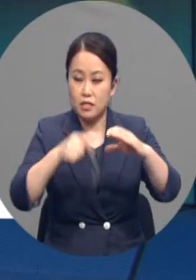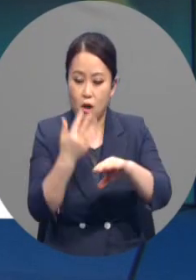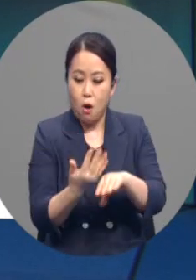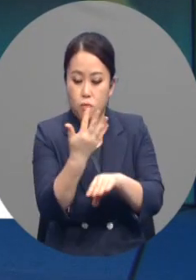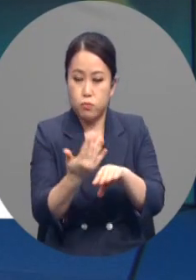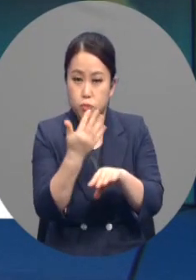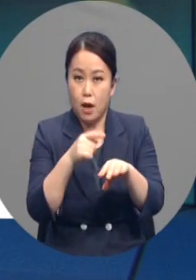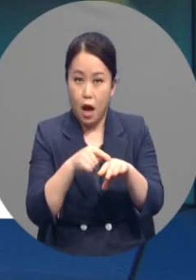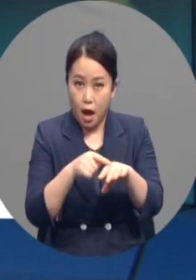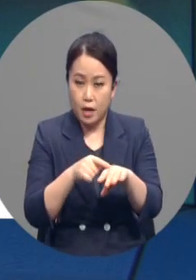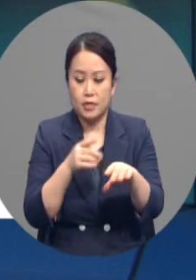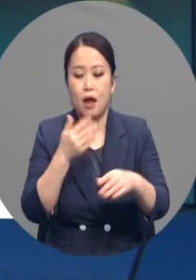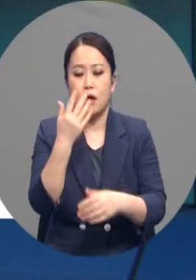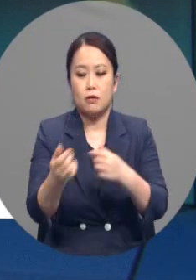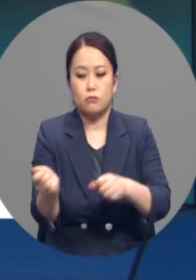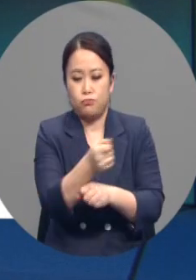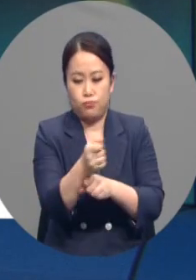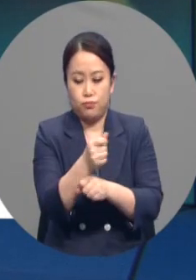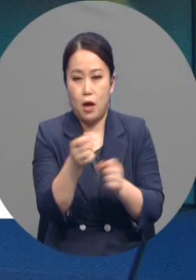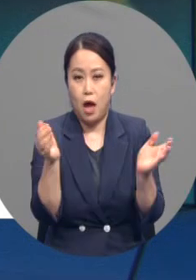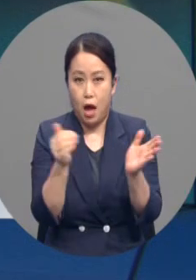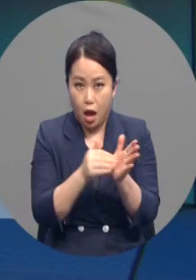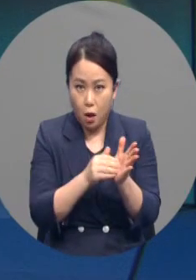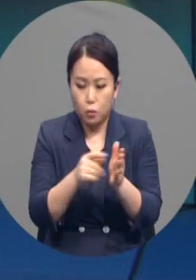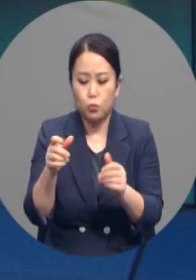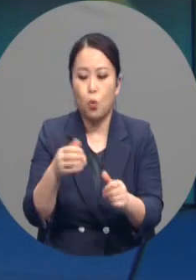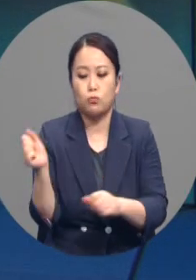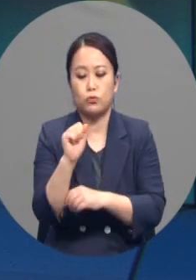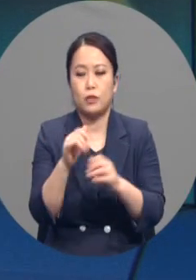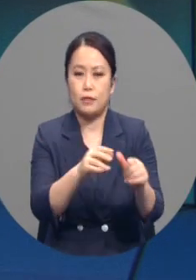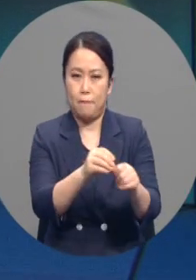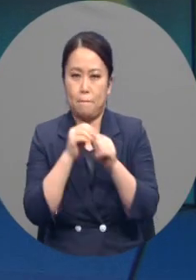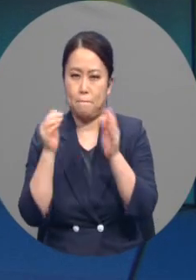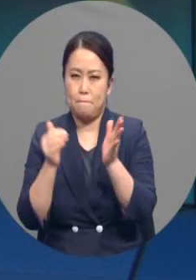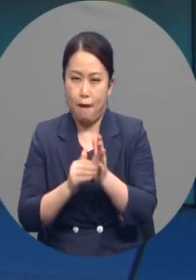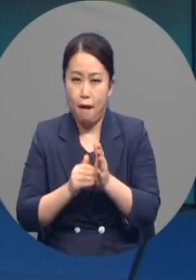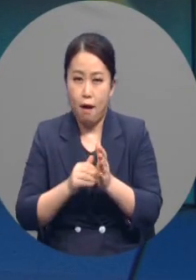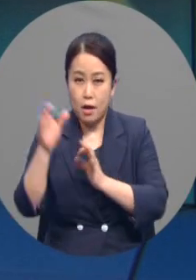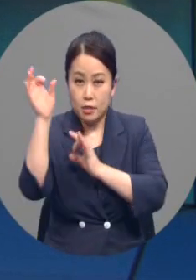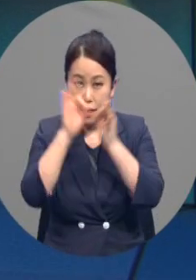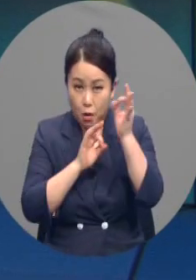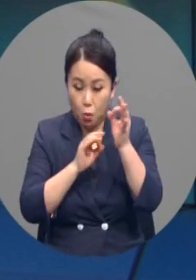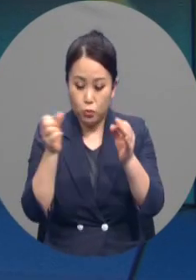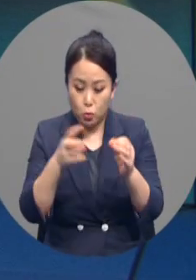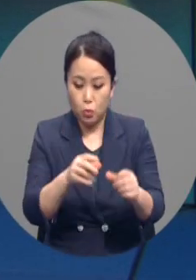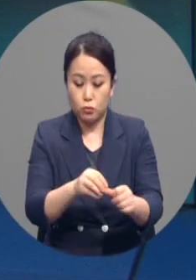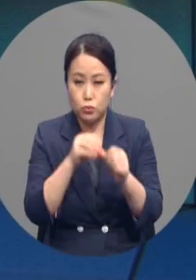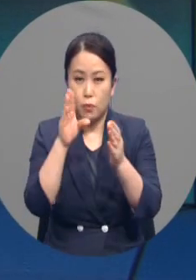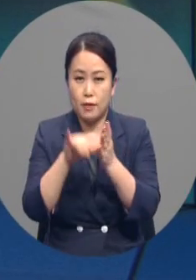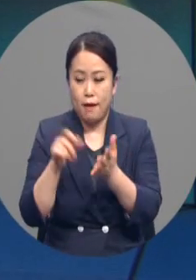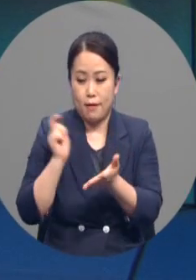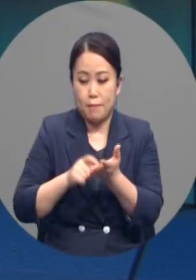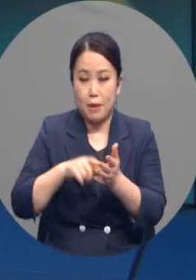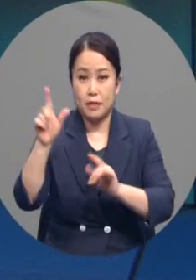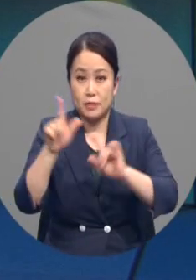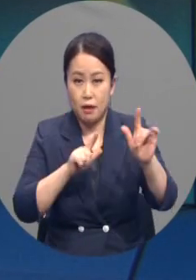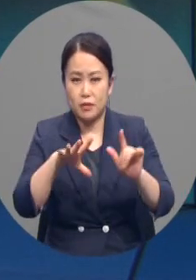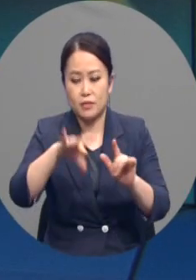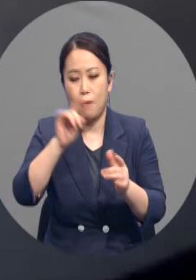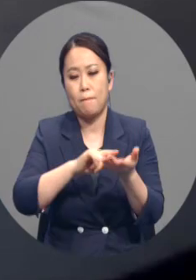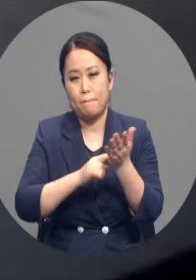차량을 진화하고 운전자를 구했습니다 이 사고와 구조 당시의 급박한 어떤 상황이 처음으로 공개됐습니다 송광호